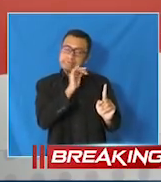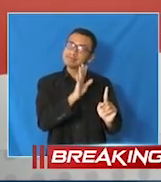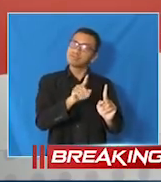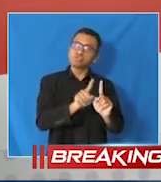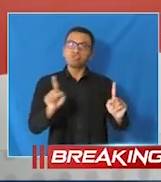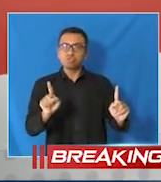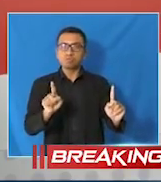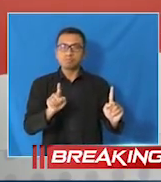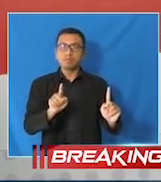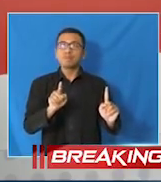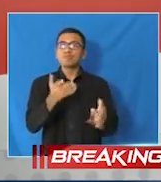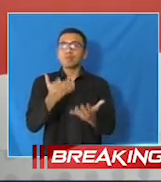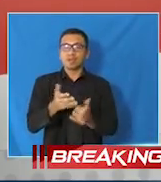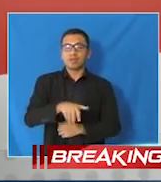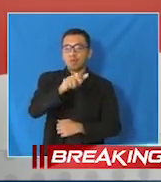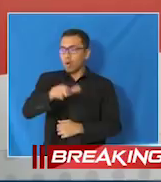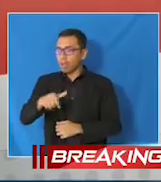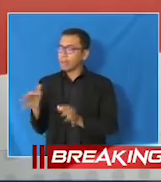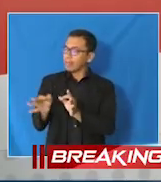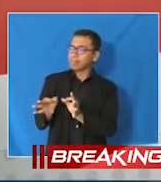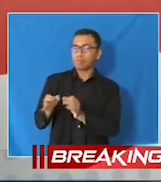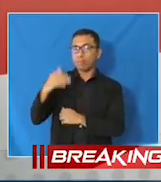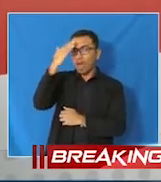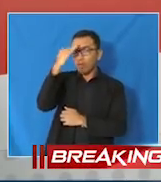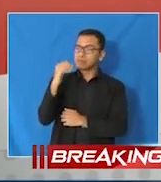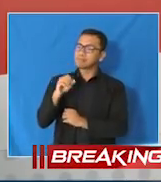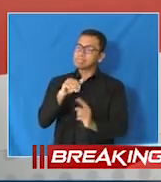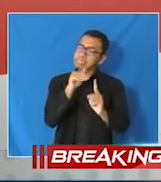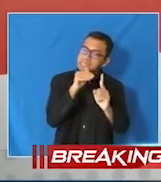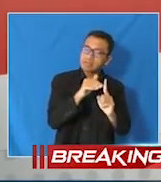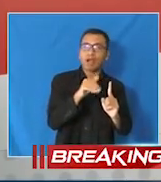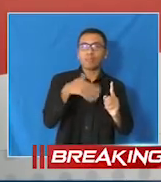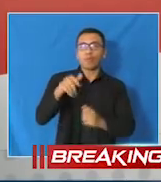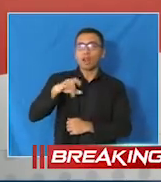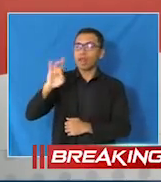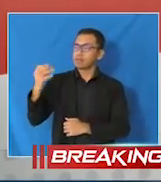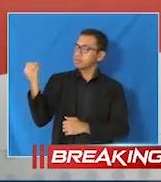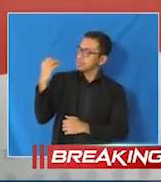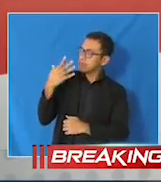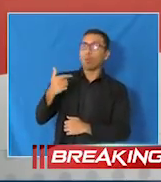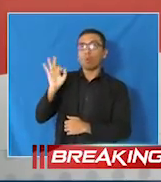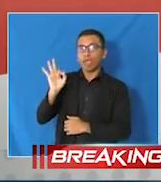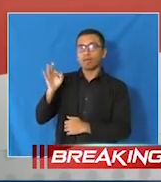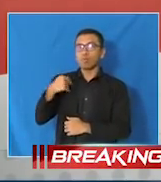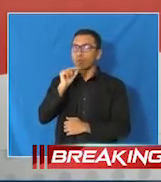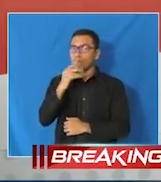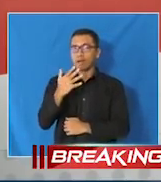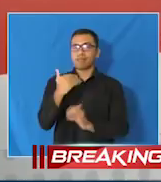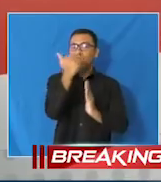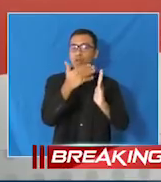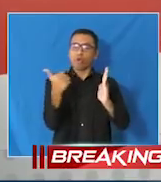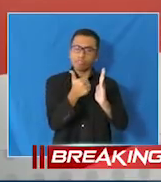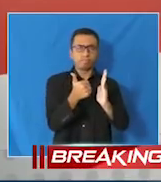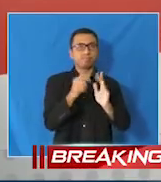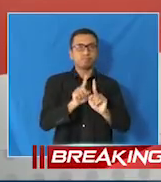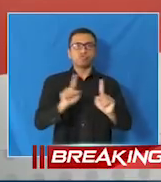mengingatkan siapapun yang ada disekitar kita Dan kita pun juga mau diingatkan oleh siapapun yang ada disekitar kita untuk mematuhi